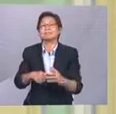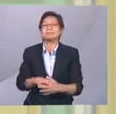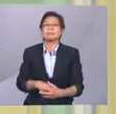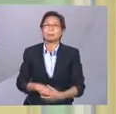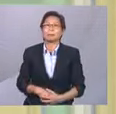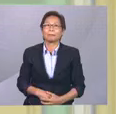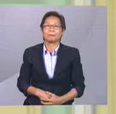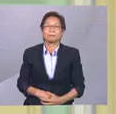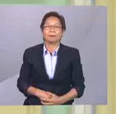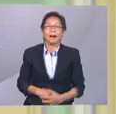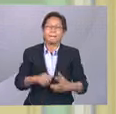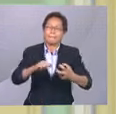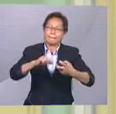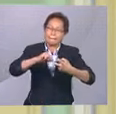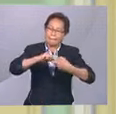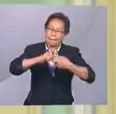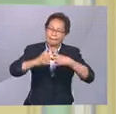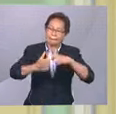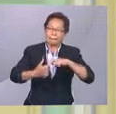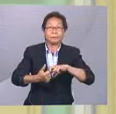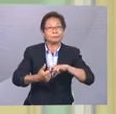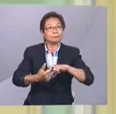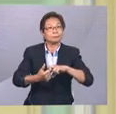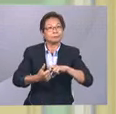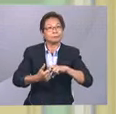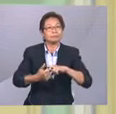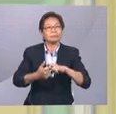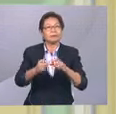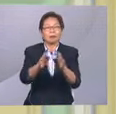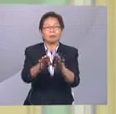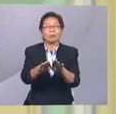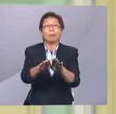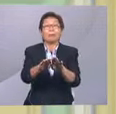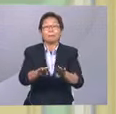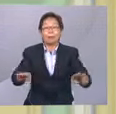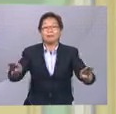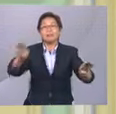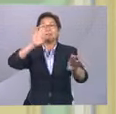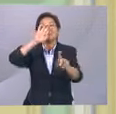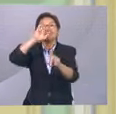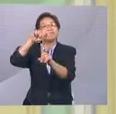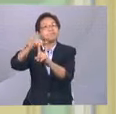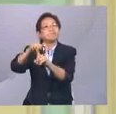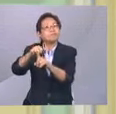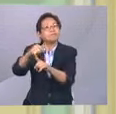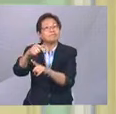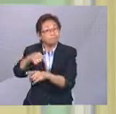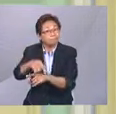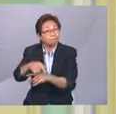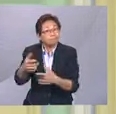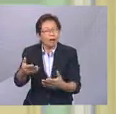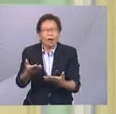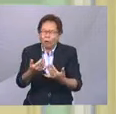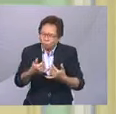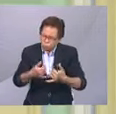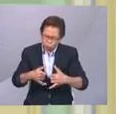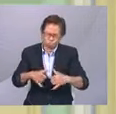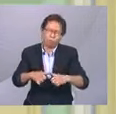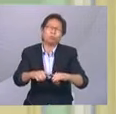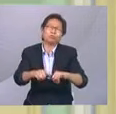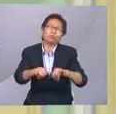hai isu-isu Hai video CD ataupun berita palsu ini terus